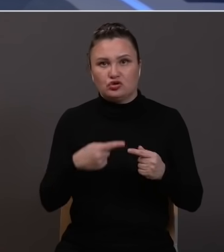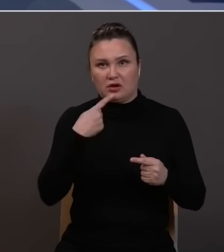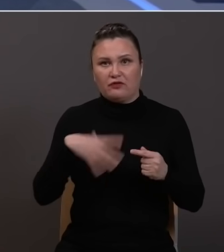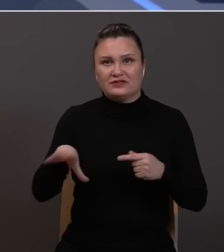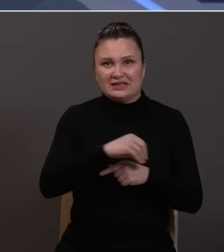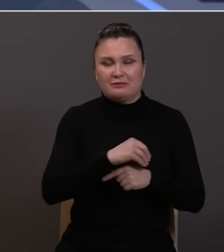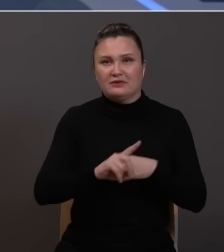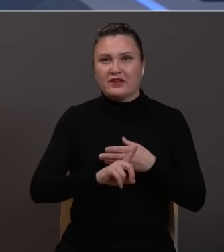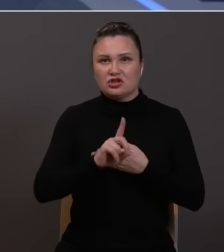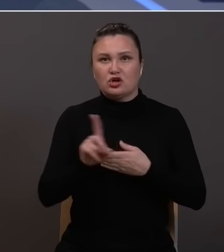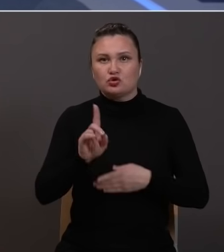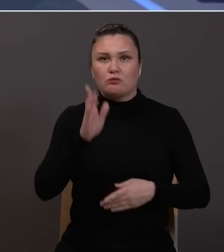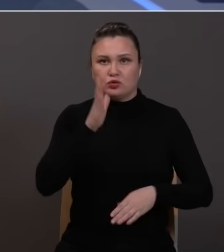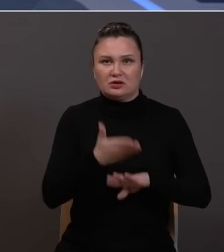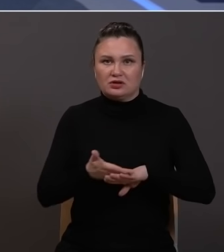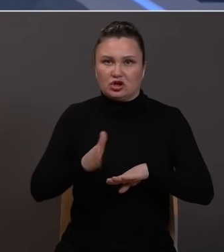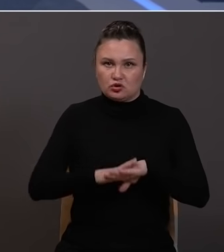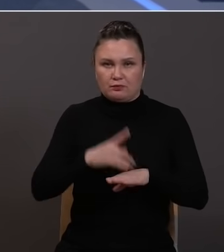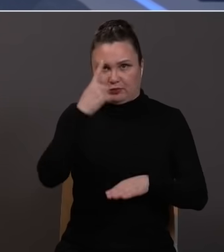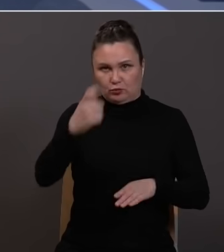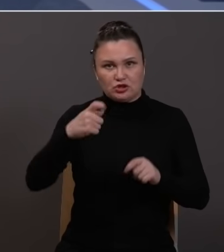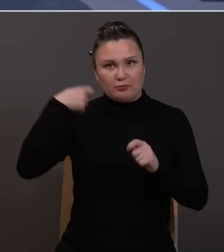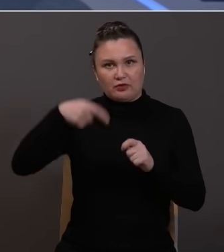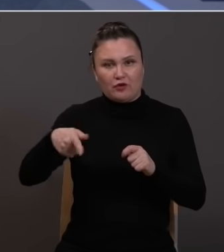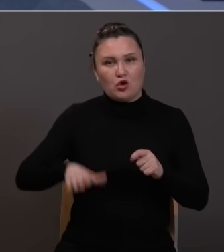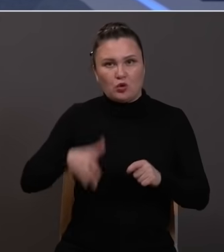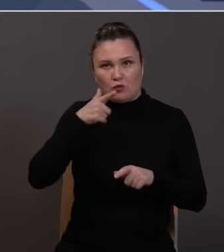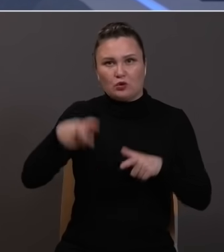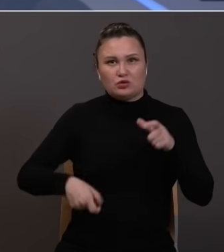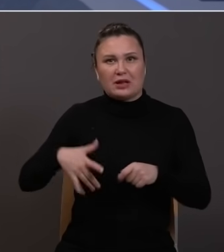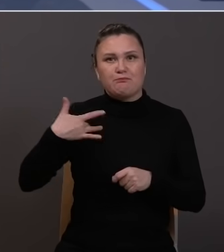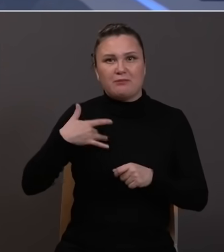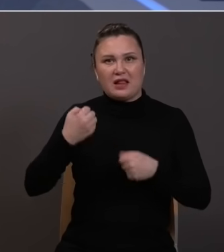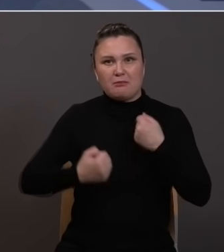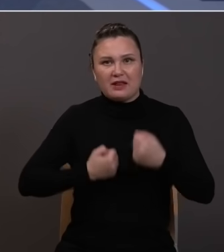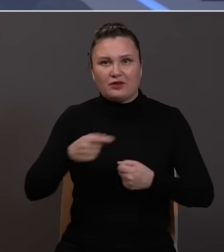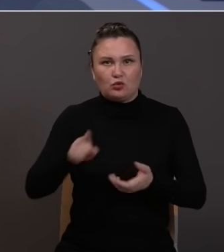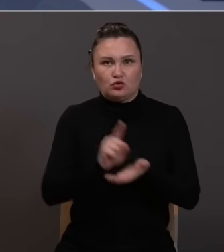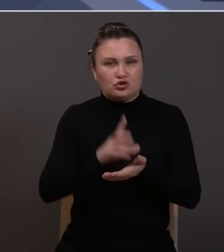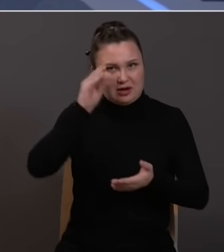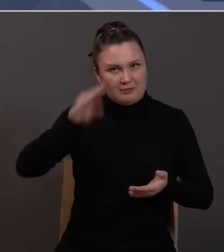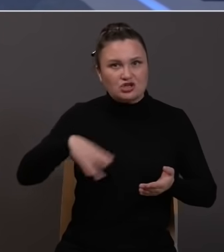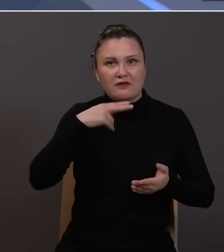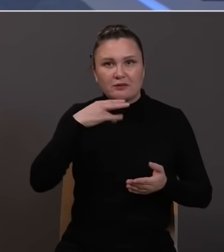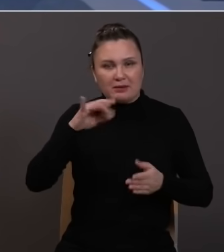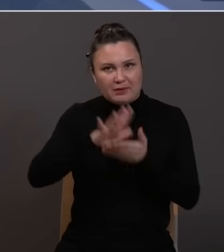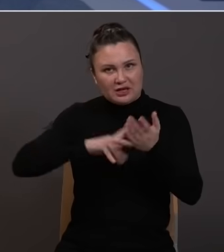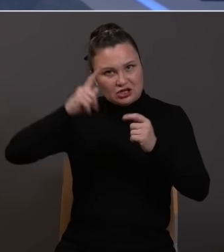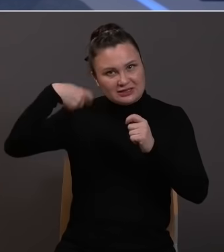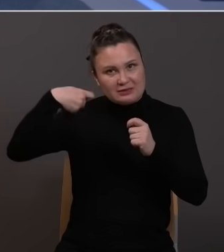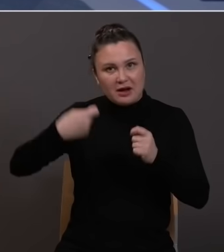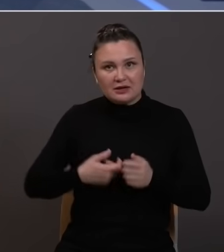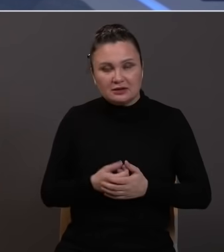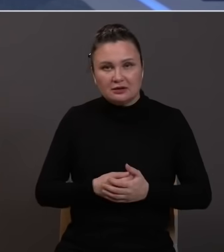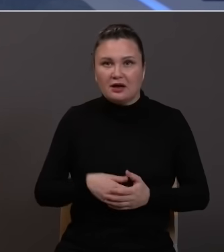на берегу, что будет очень тяжело. Говорю оператору, что его ногу будет кусать белый медведь. Он должен не обращать на это внимания и продолжать